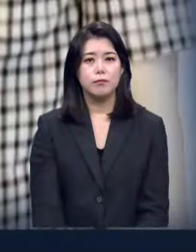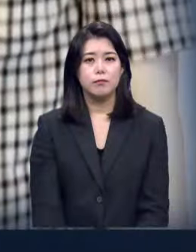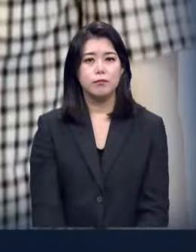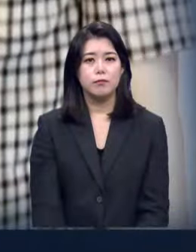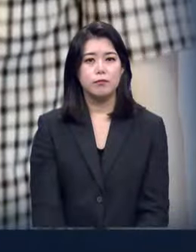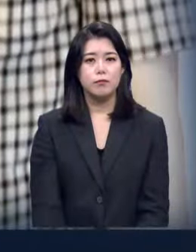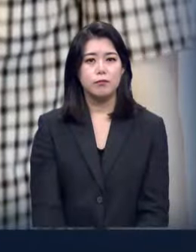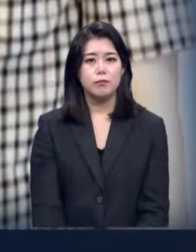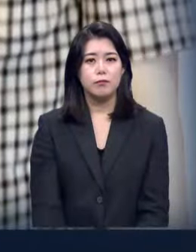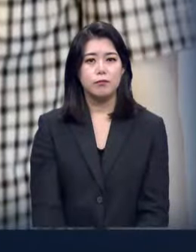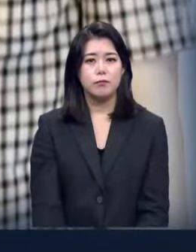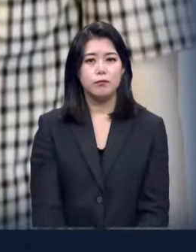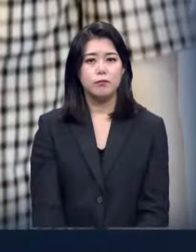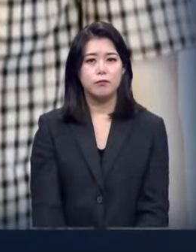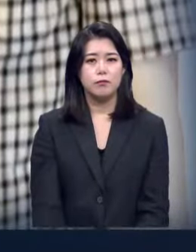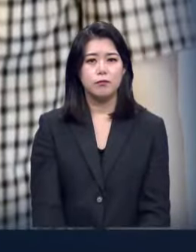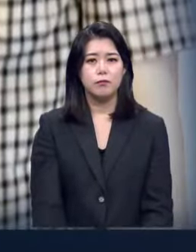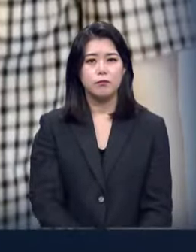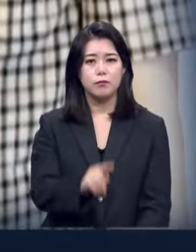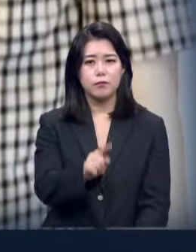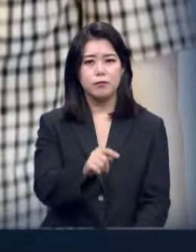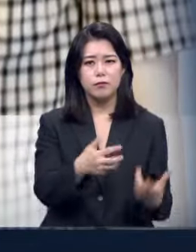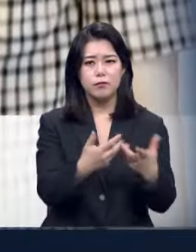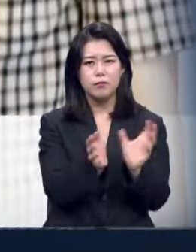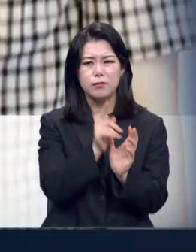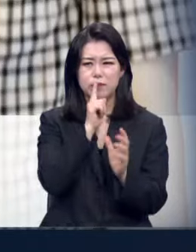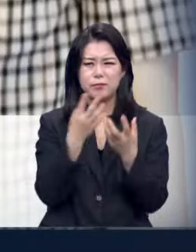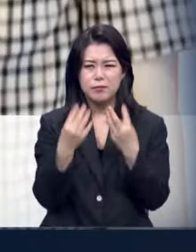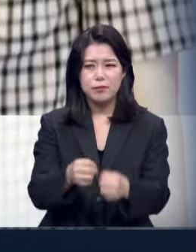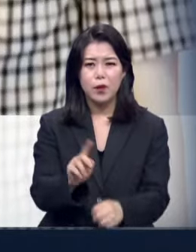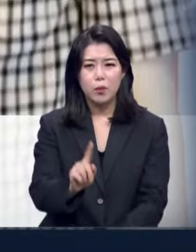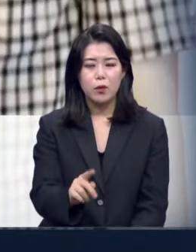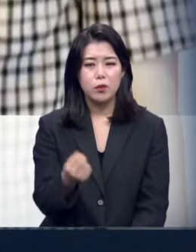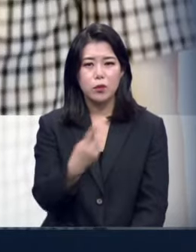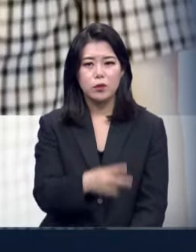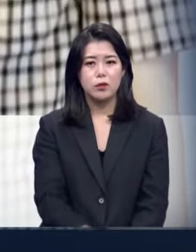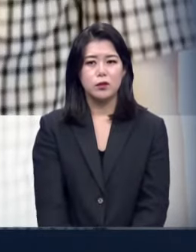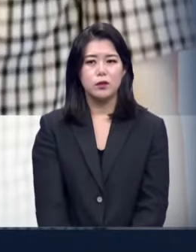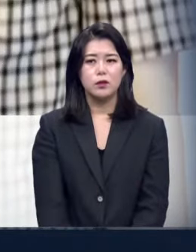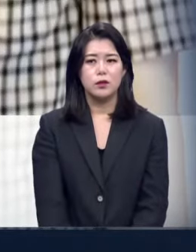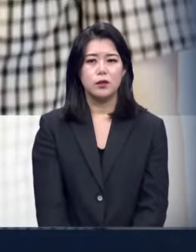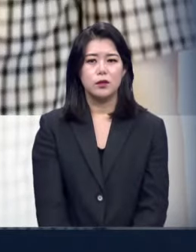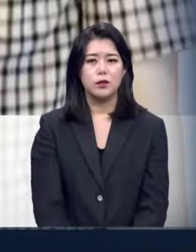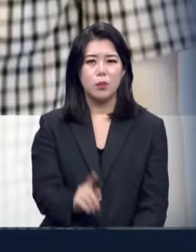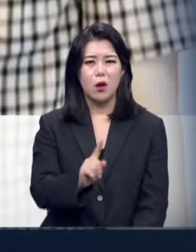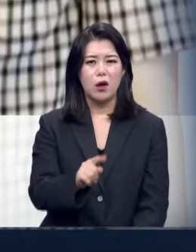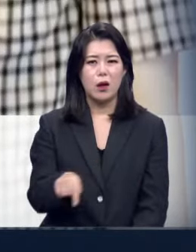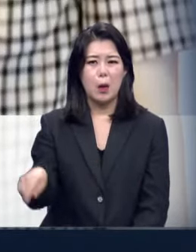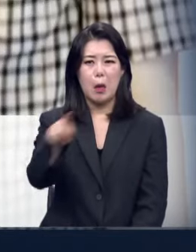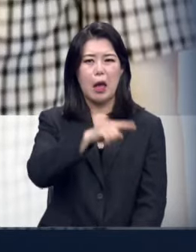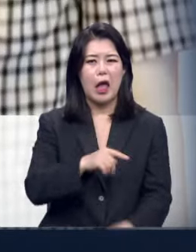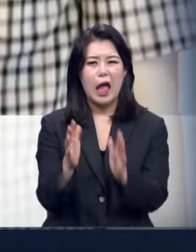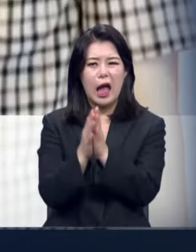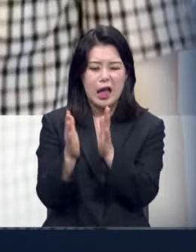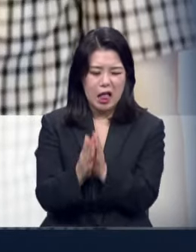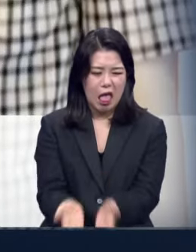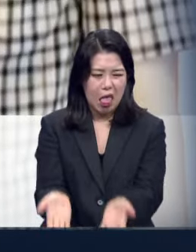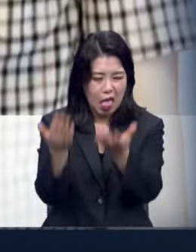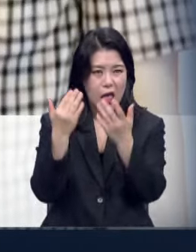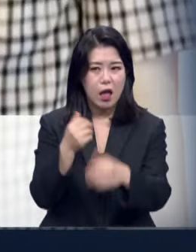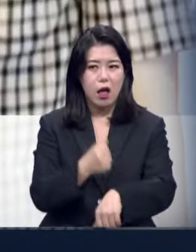오시죠 뭘 제해 그래 당이 말이 많네 이러고 예예 그래서 자기들 자기들끼리